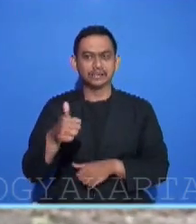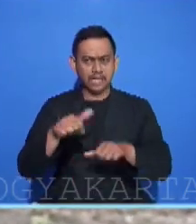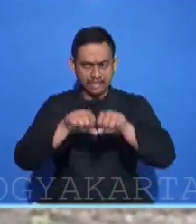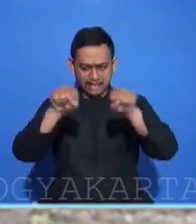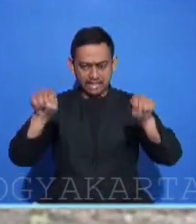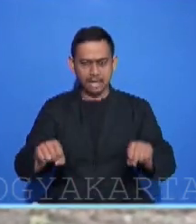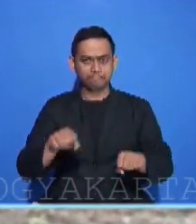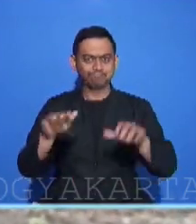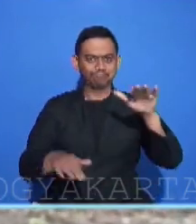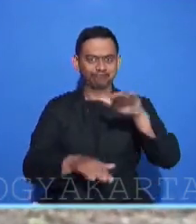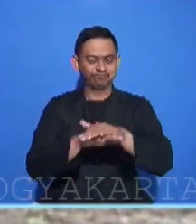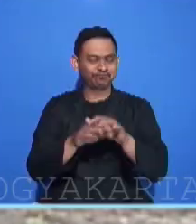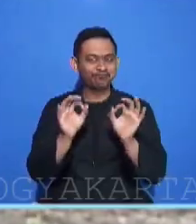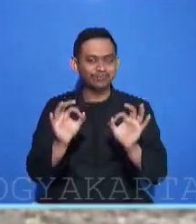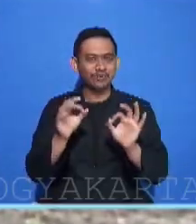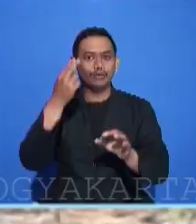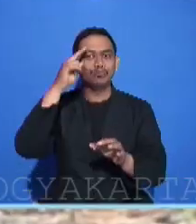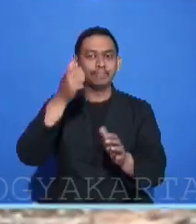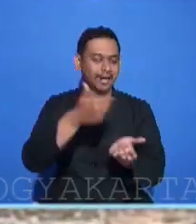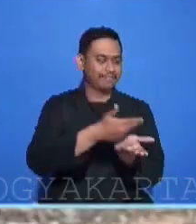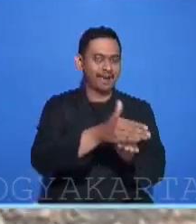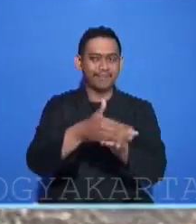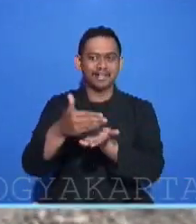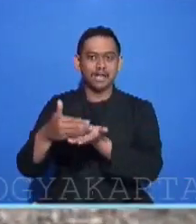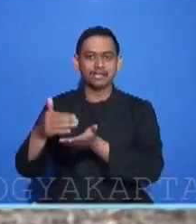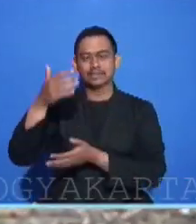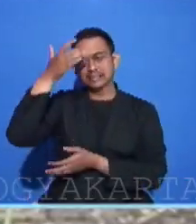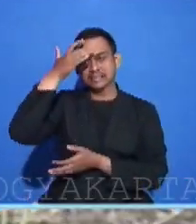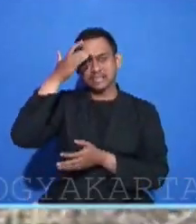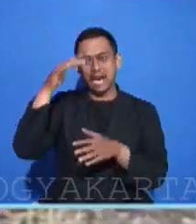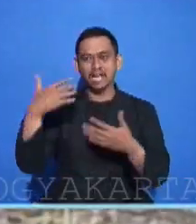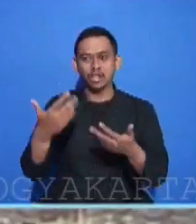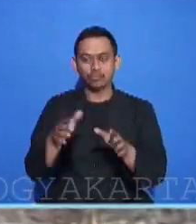tetapi kangge nggusah Omo katestoalang menopati